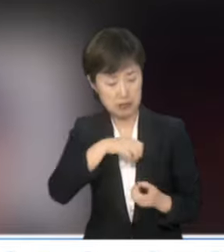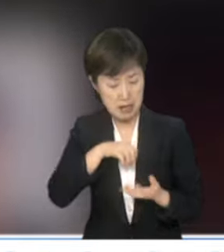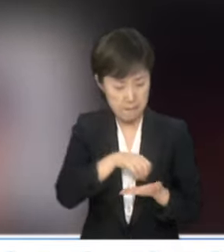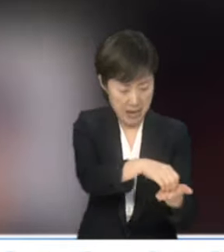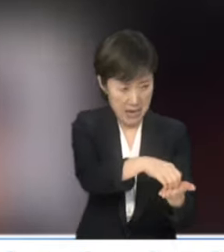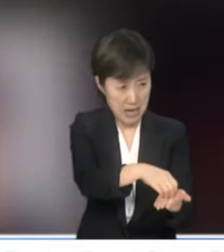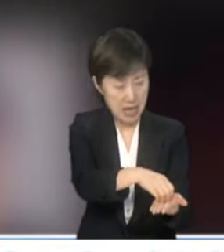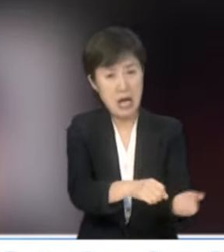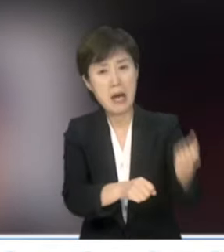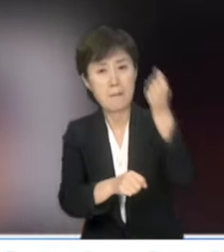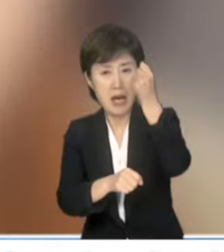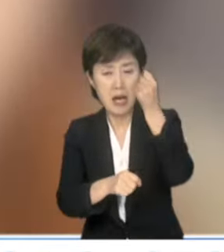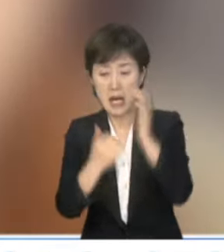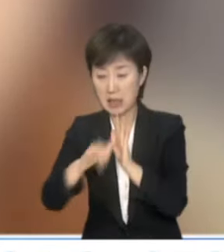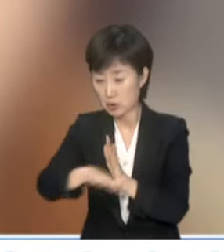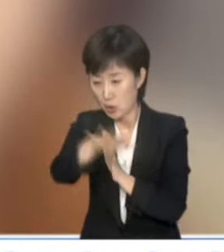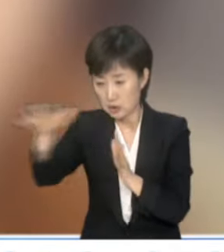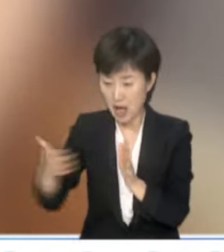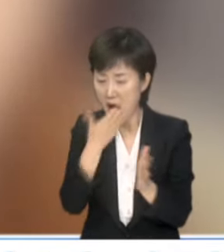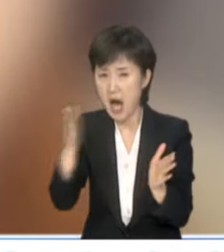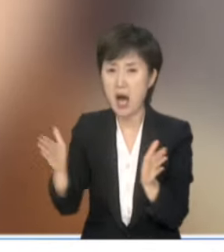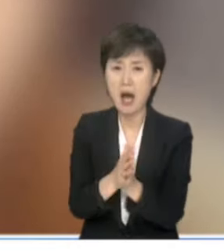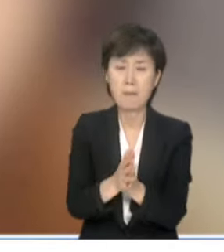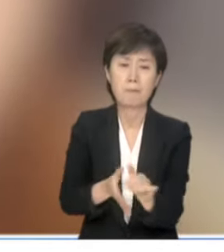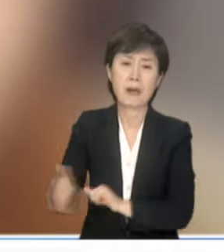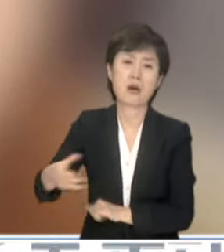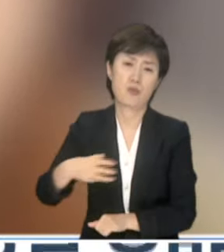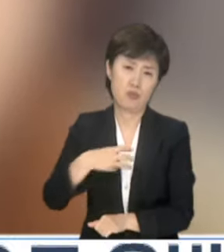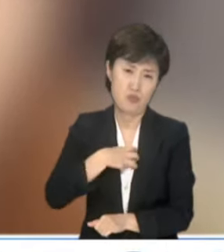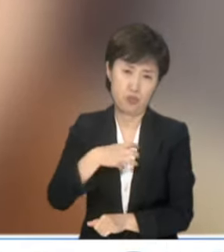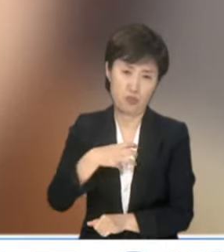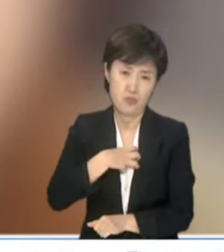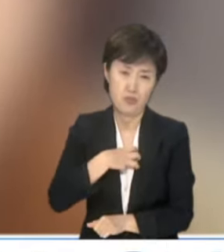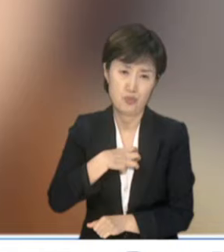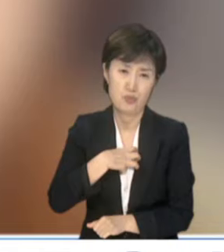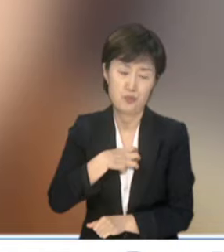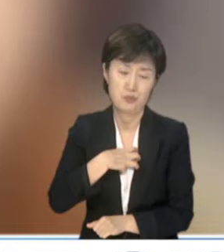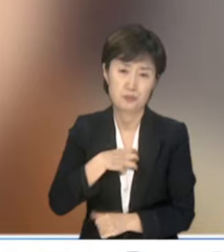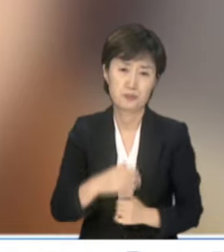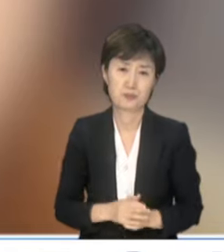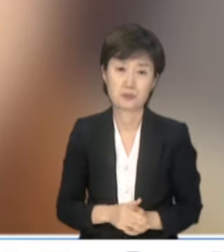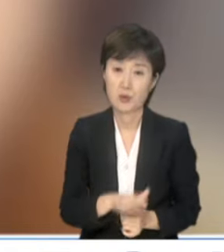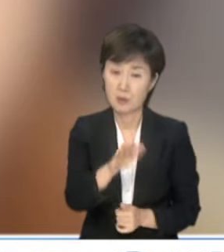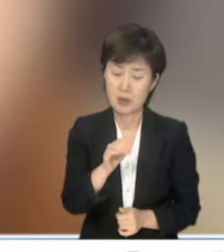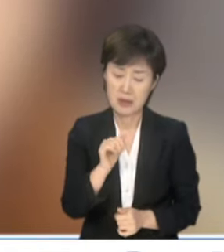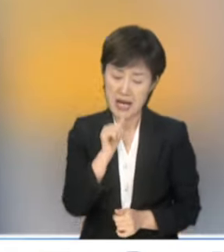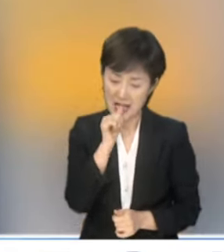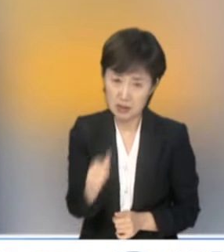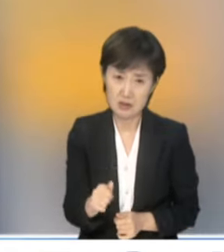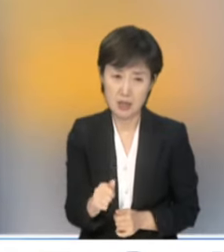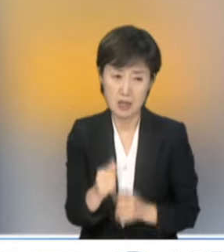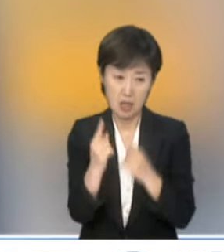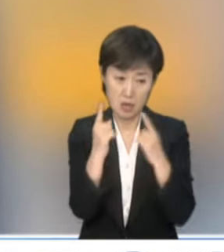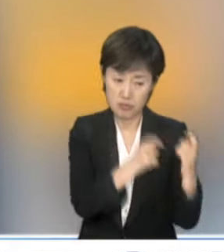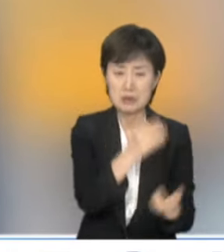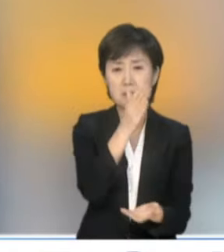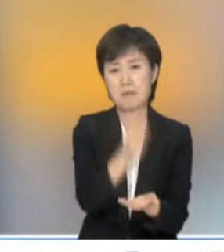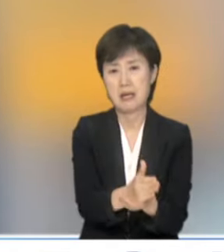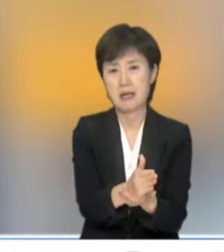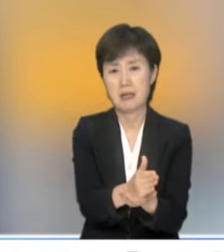가담했다거든 가족들 신상까지 이렇게 범죄단체 네. 조직에 들어갈 수 있다는 점에서는 절대 유혹에 넘어가선 안